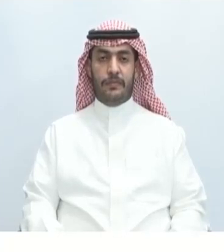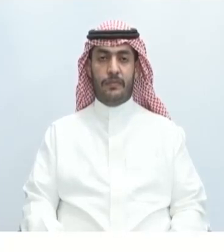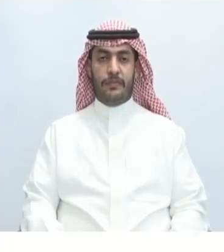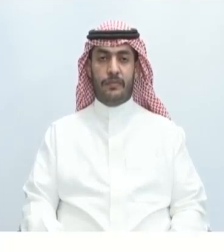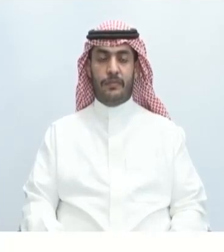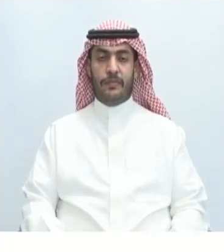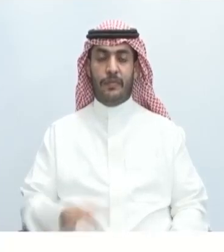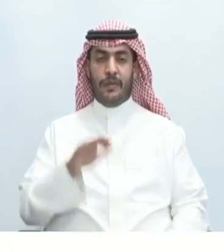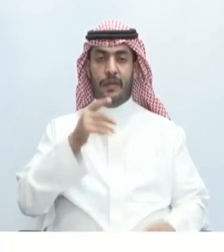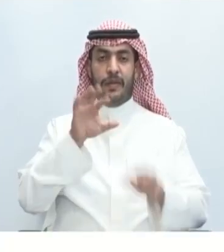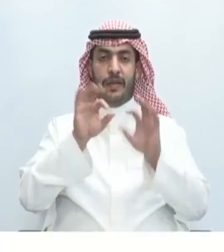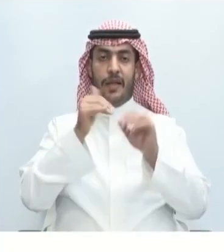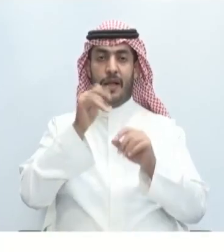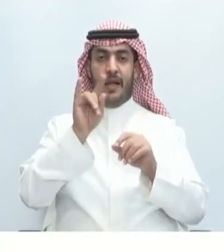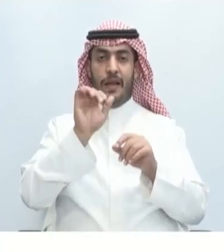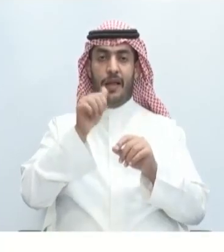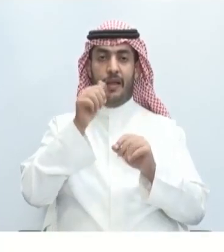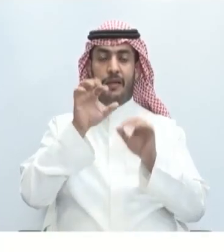اذا نحدد هذه